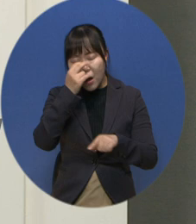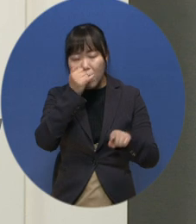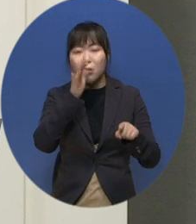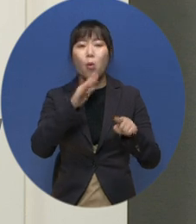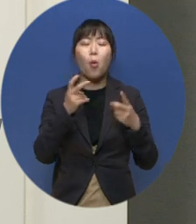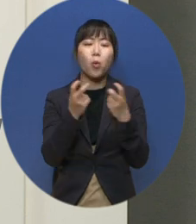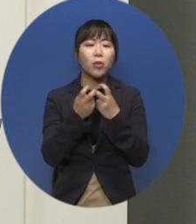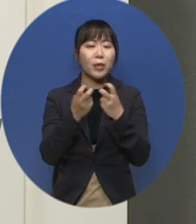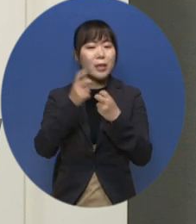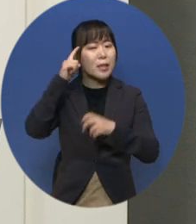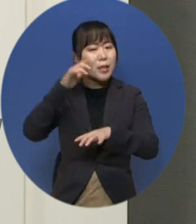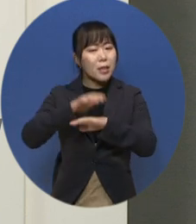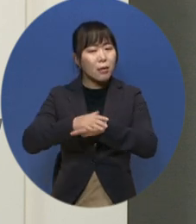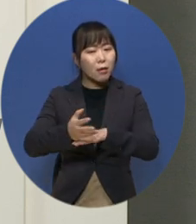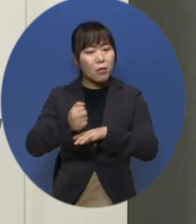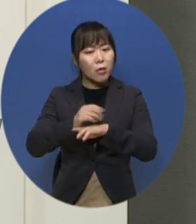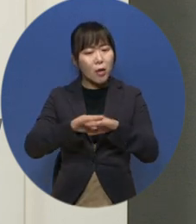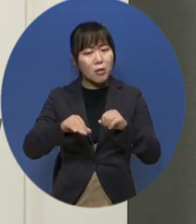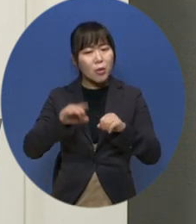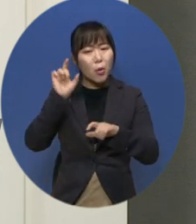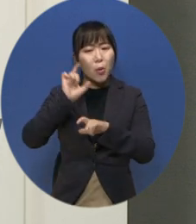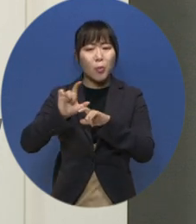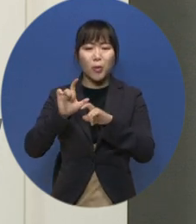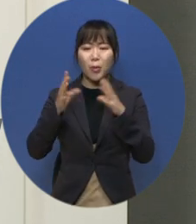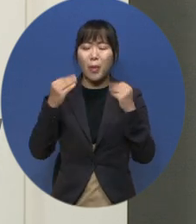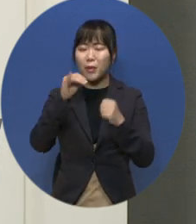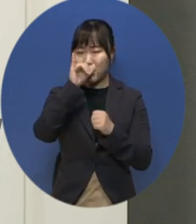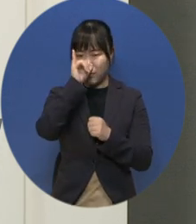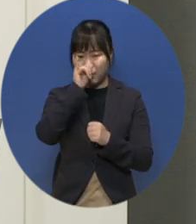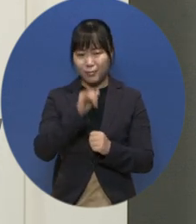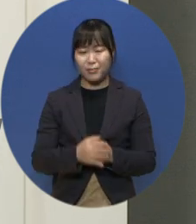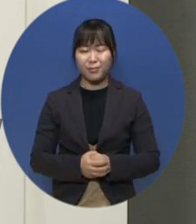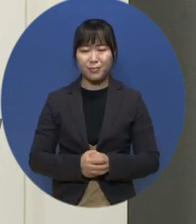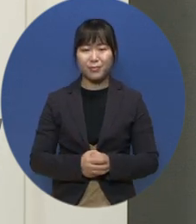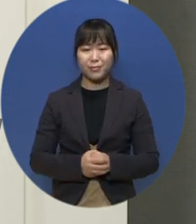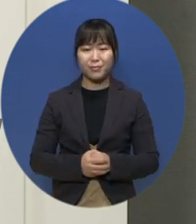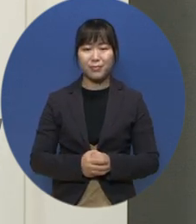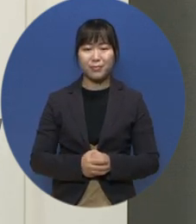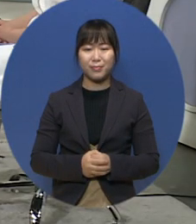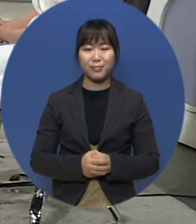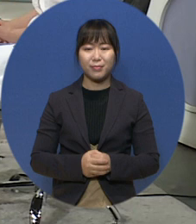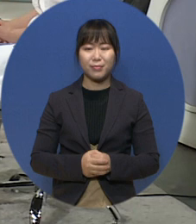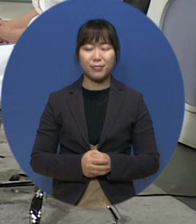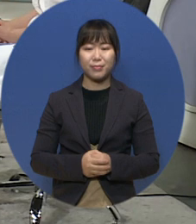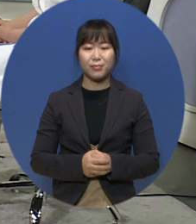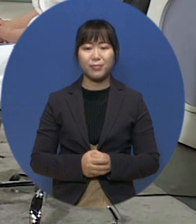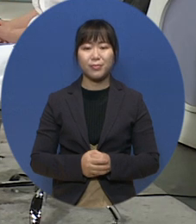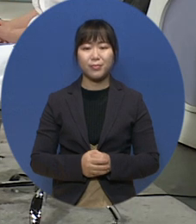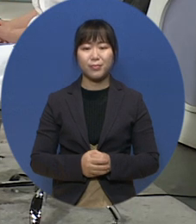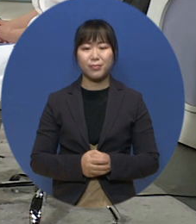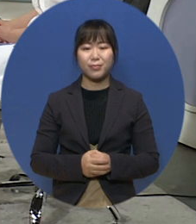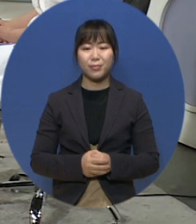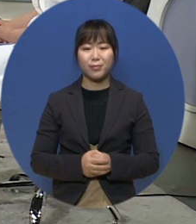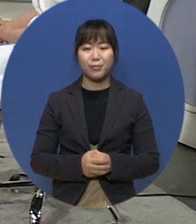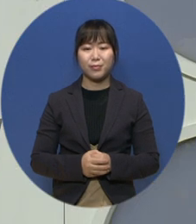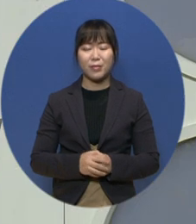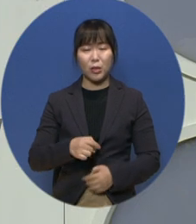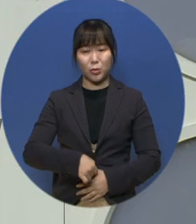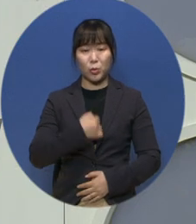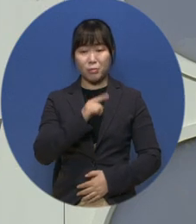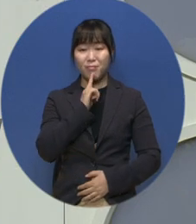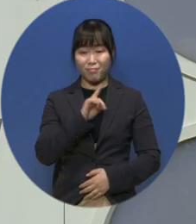더 지혜롭게 해야 할지 우리 고민이 많이 되고 있어요. 네. 네. 그렇죠. 그래서 지금 솔직하게